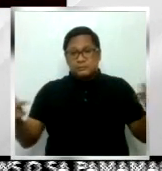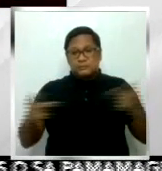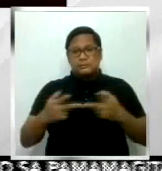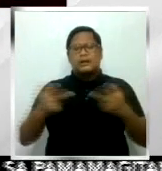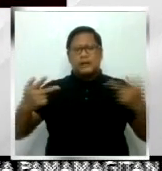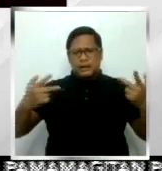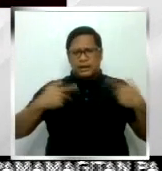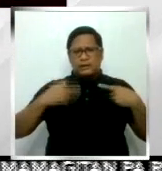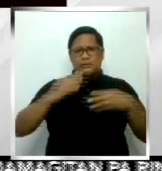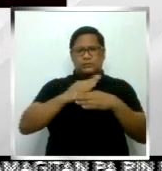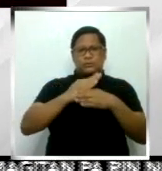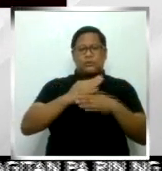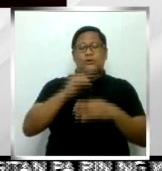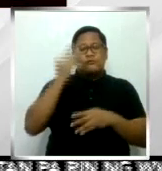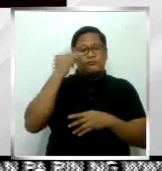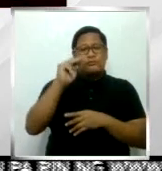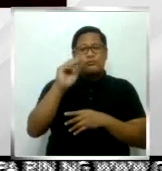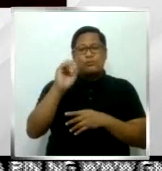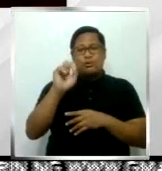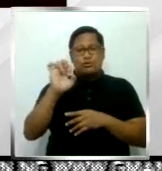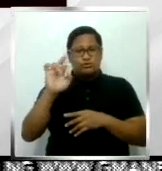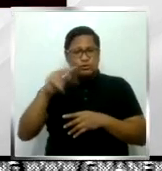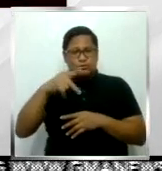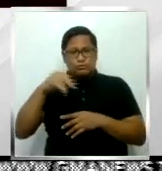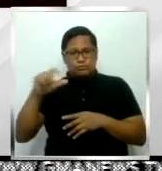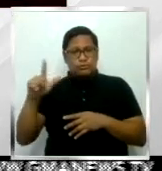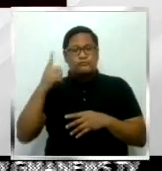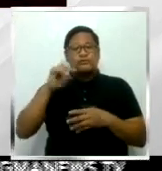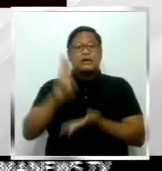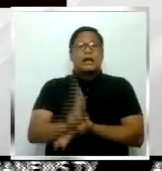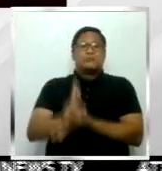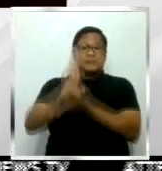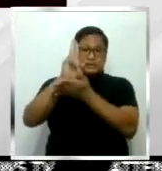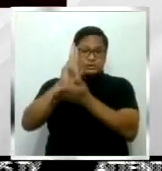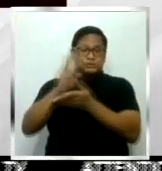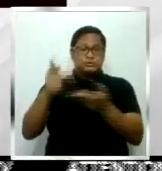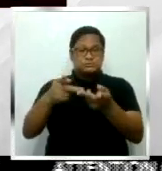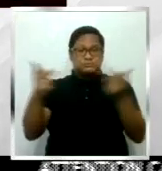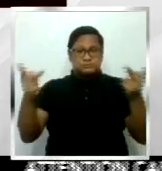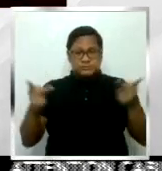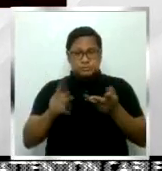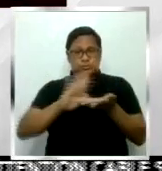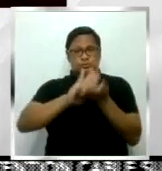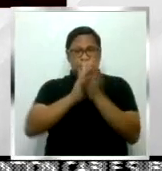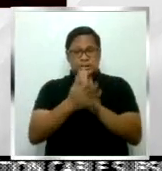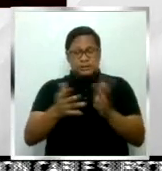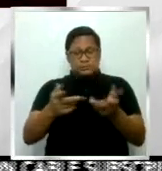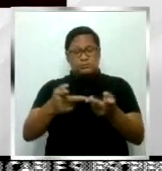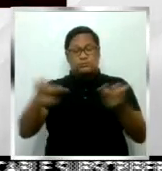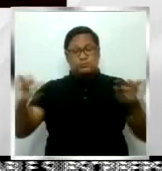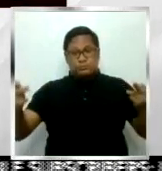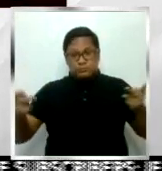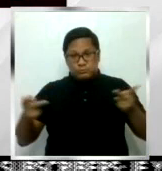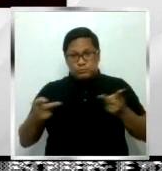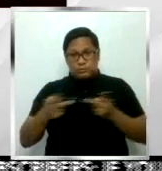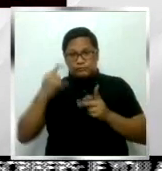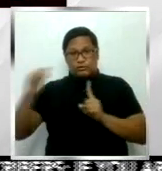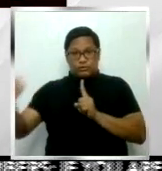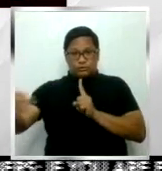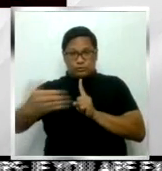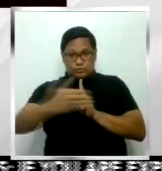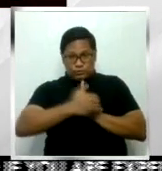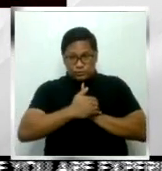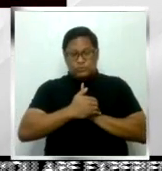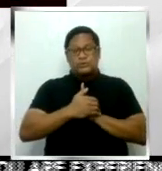CRPO. Sumasa ilalim daw ito sa rehabilitasyon para gawing quarantine facility ng mga pulis na suspect, probable at posibleng